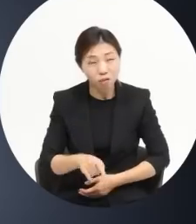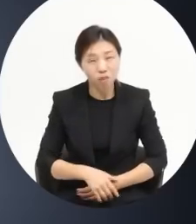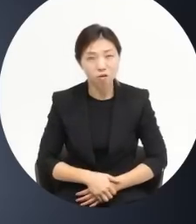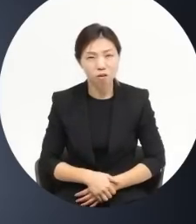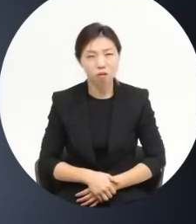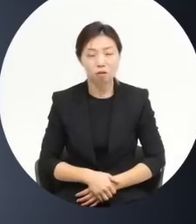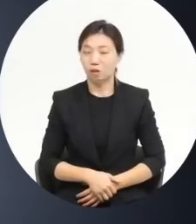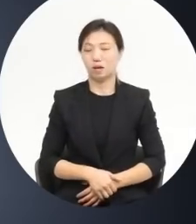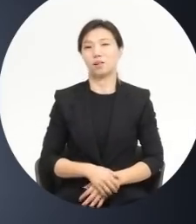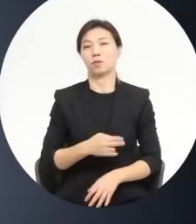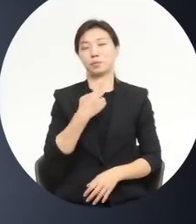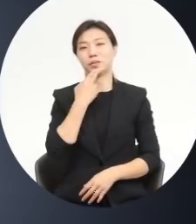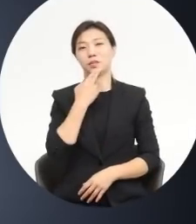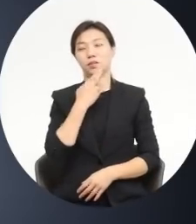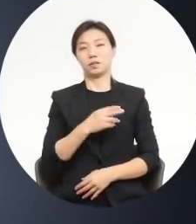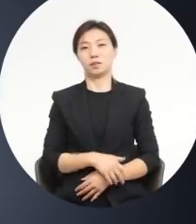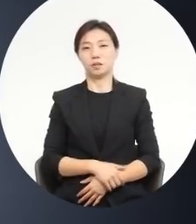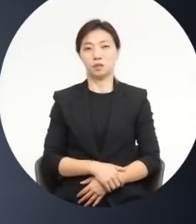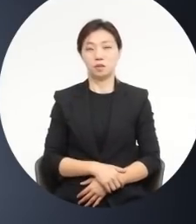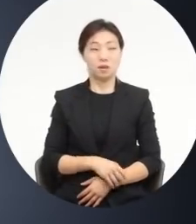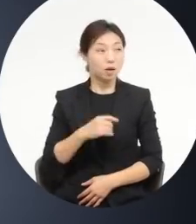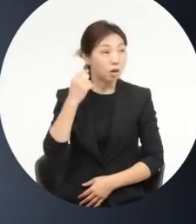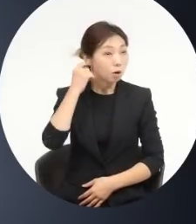아니요. 귀에 이상이 있어요?